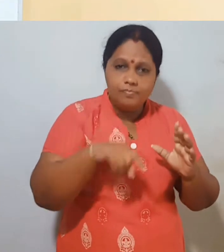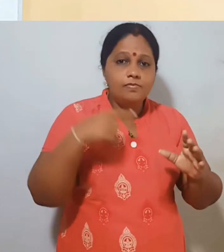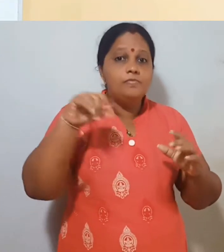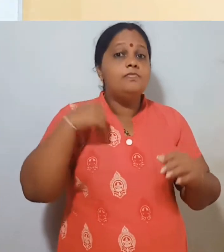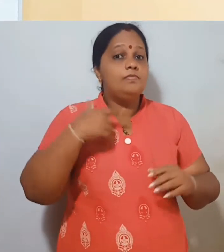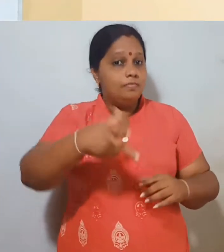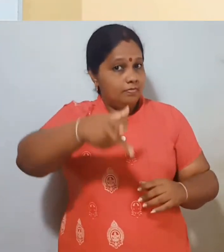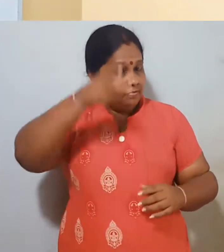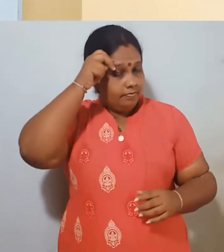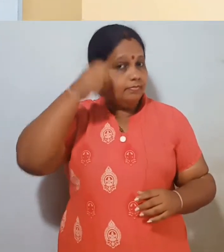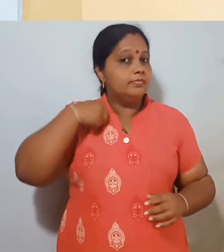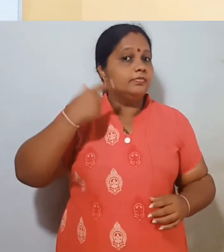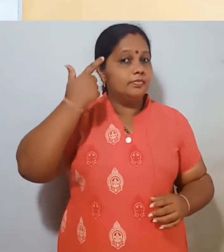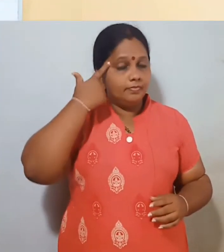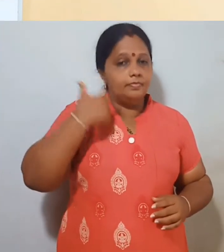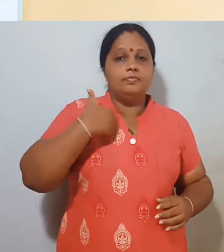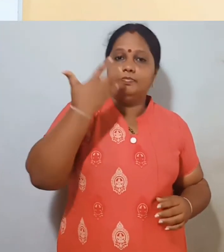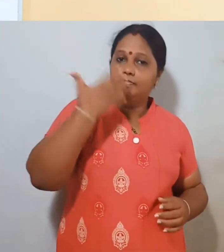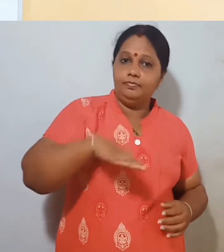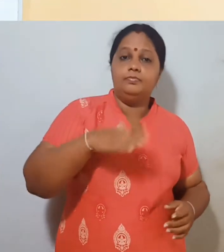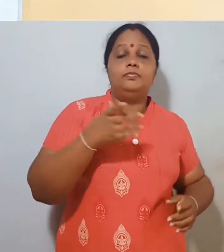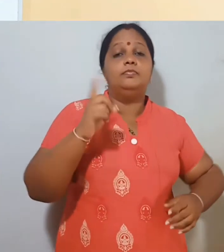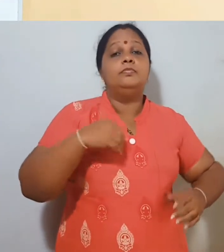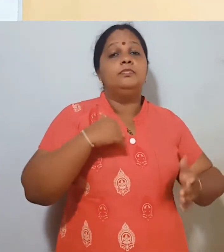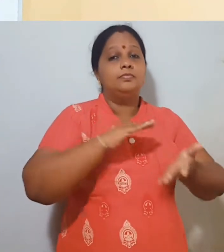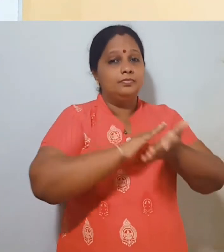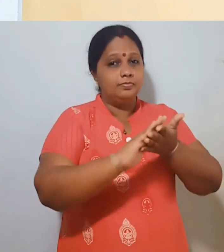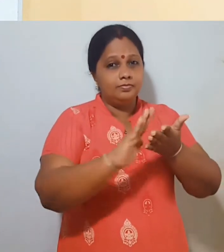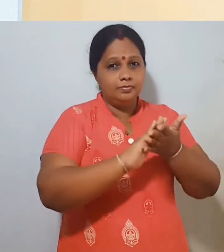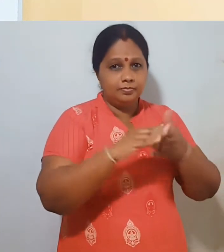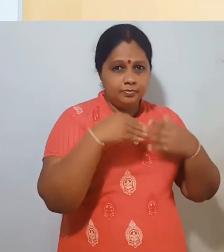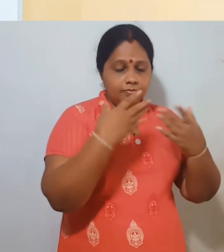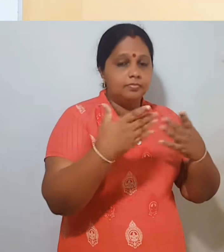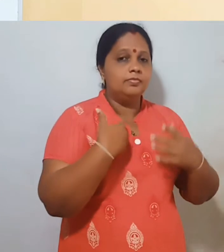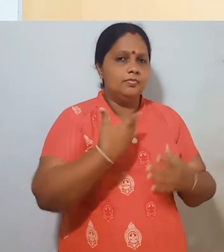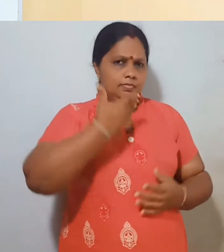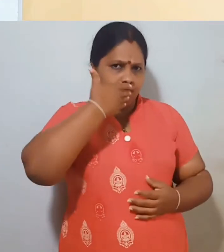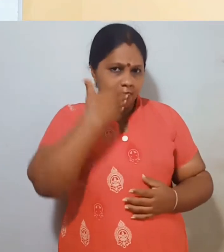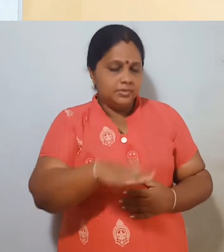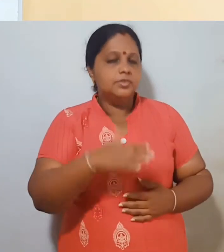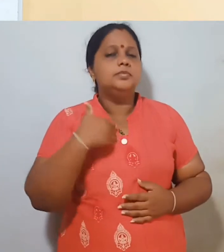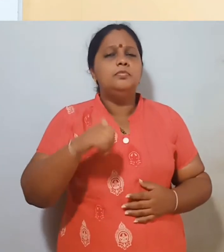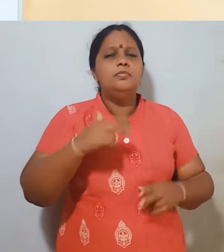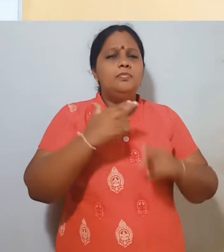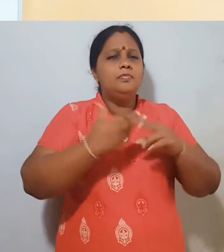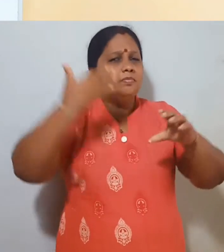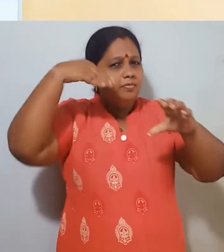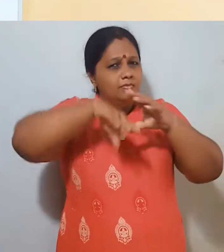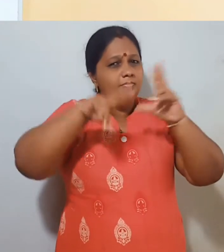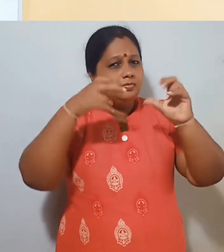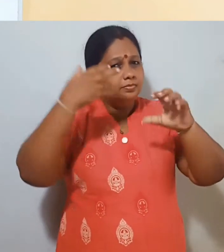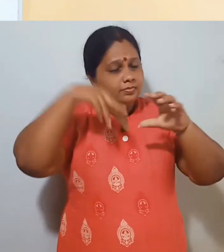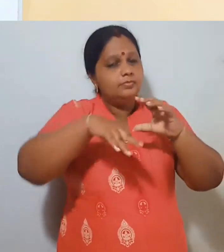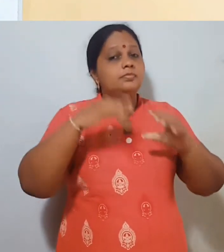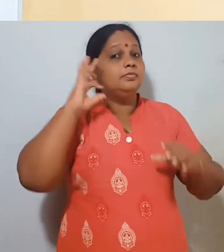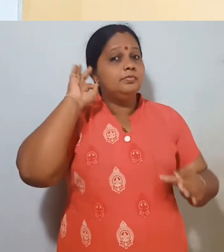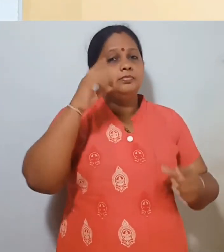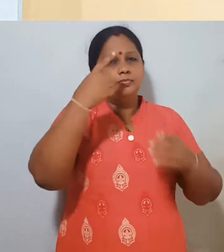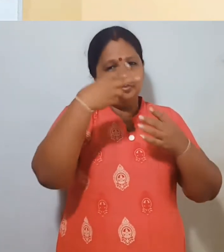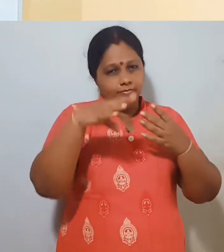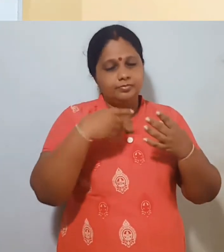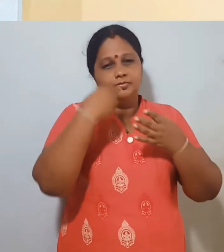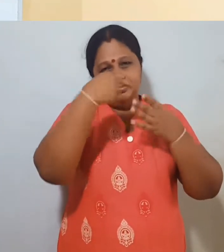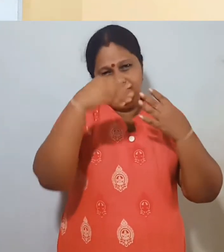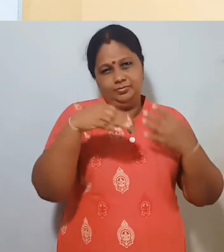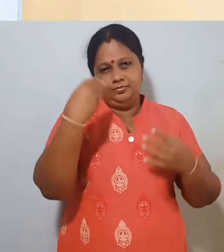தெரிந்திருக்க வேண்டும். மற்றும் முதலுதவி செய்வதற்கு நம்மளுக்கு தெரிந்திருக்க வேண்டிய அடிப்படை விடயங்கள், முக்கியமான சில விடயங்களை